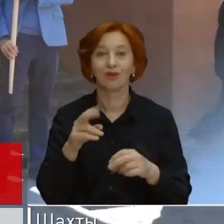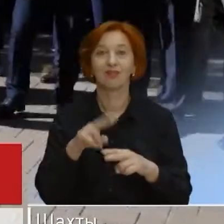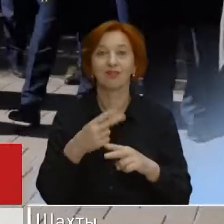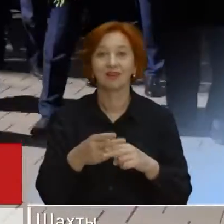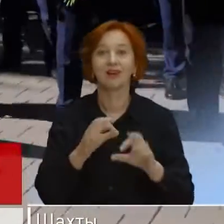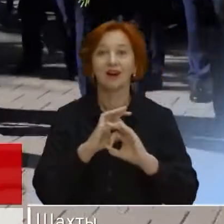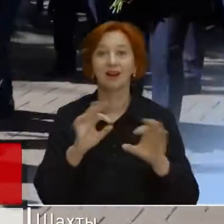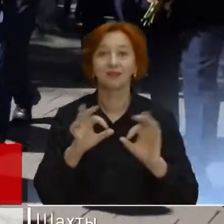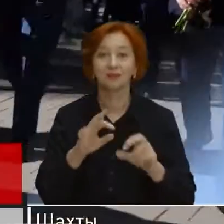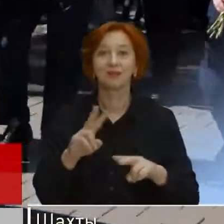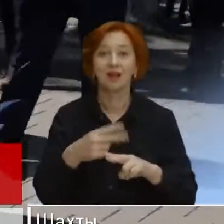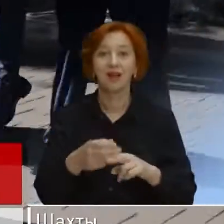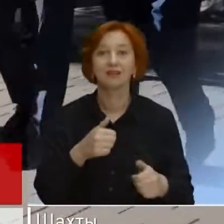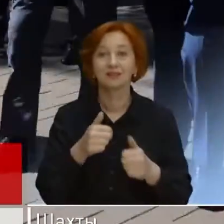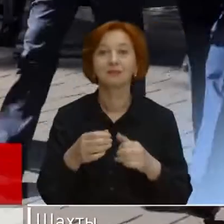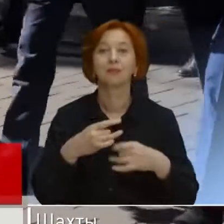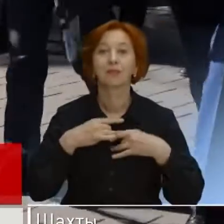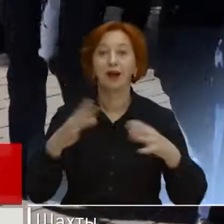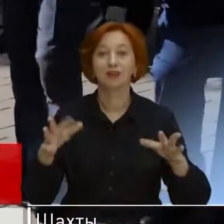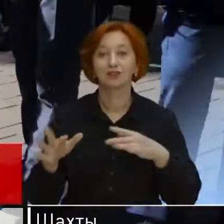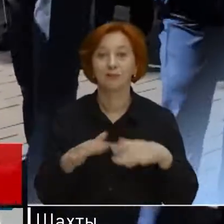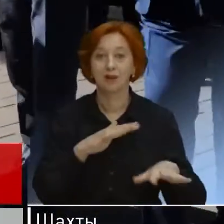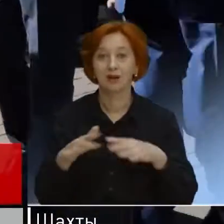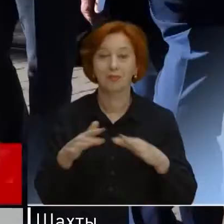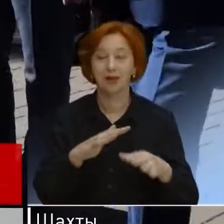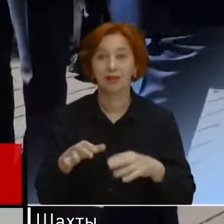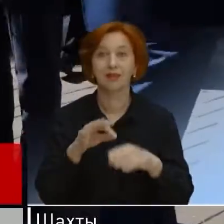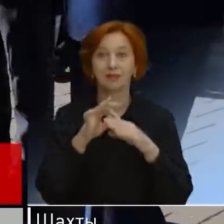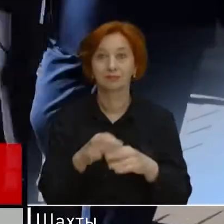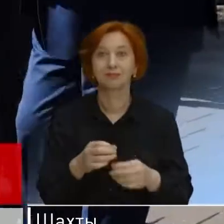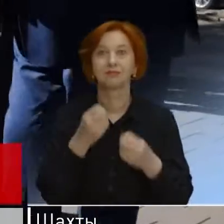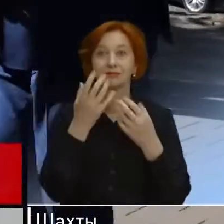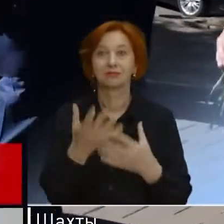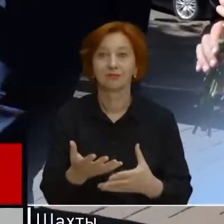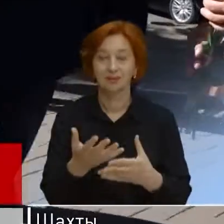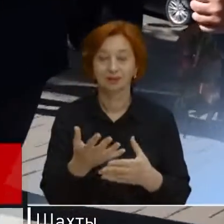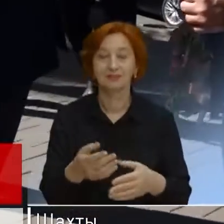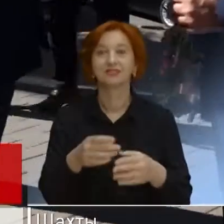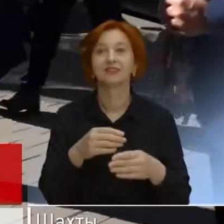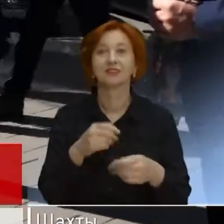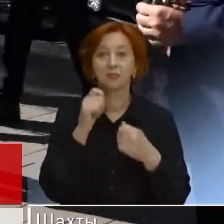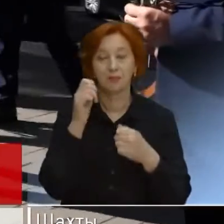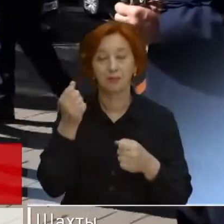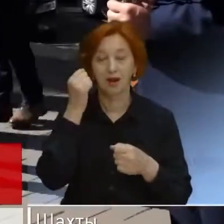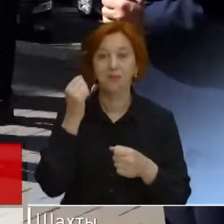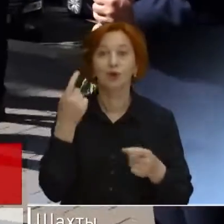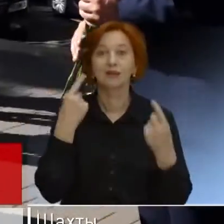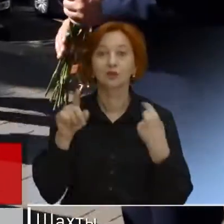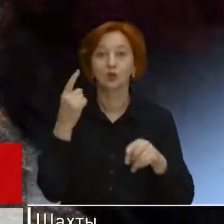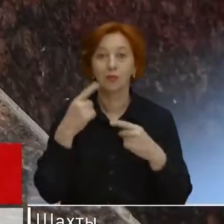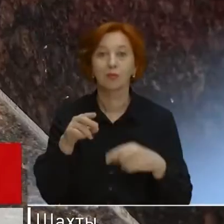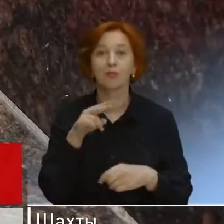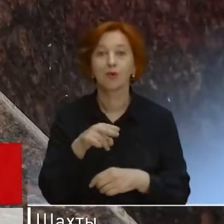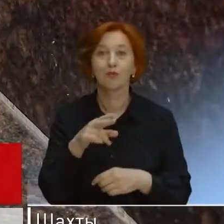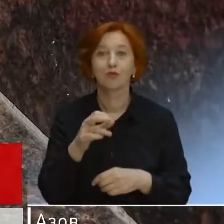центре Ростова по этому случаю состоялось праздничное мероприятие. На него собрались представители отрасли. Они возложили цветы к памятнику изобретателю